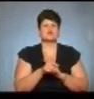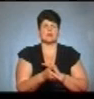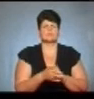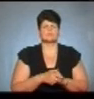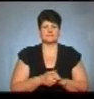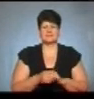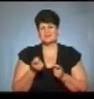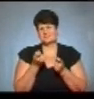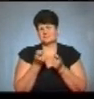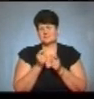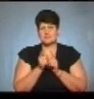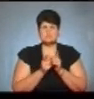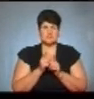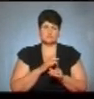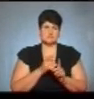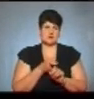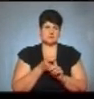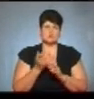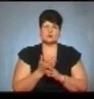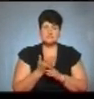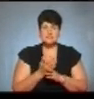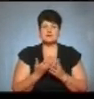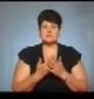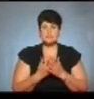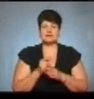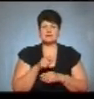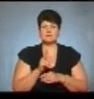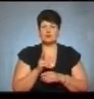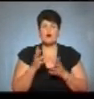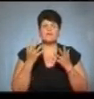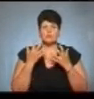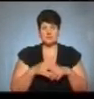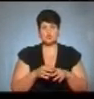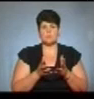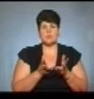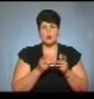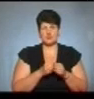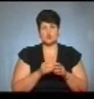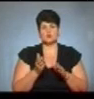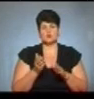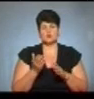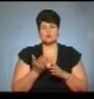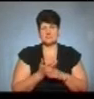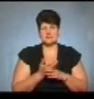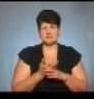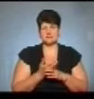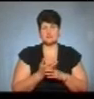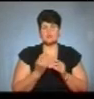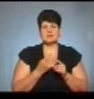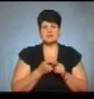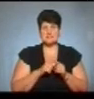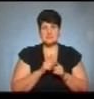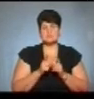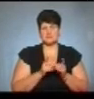Там невеличкі зміни були щодо субсидій, зокрема тим, кому автоматично перераховується субсидія. В основному ця зміна